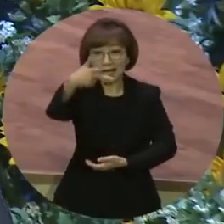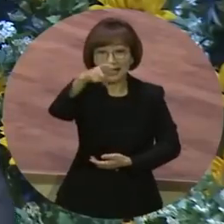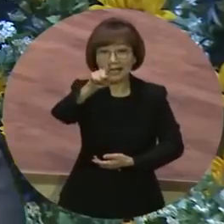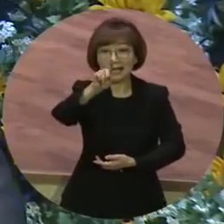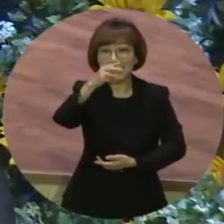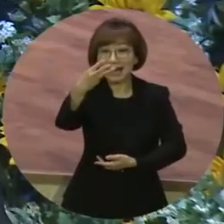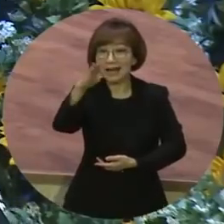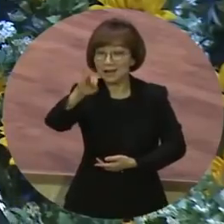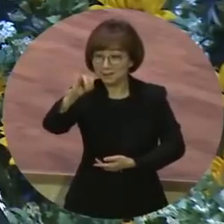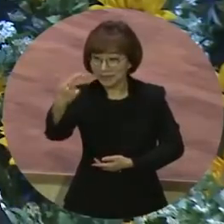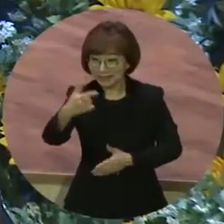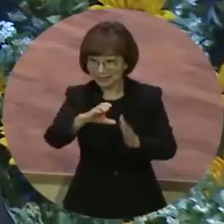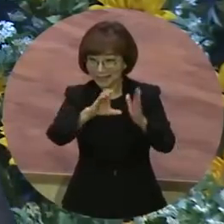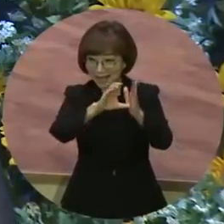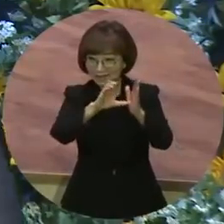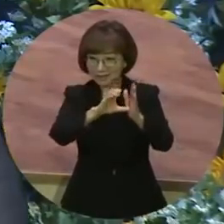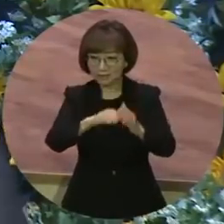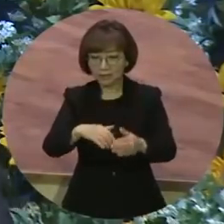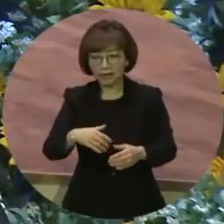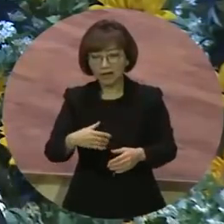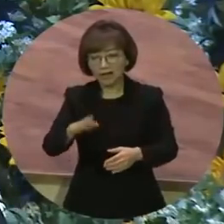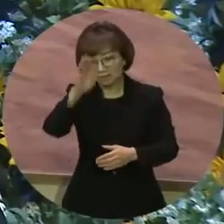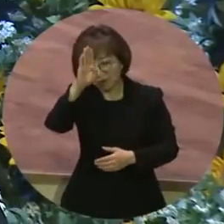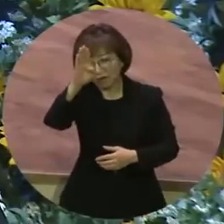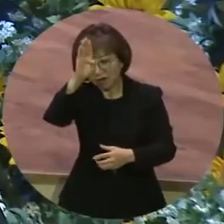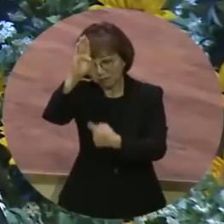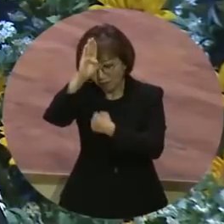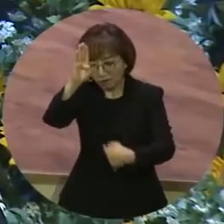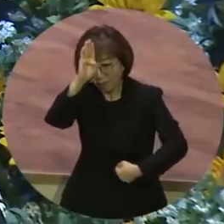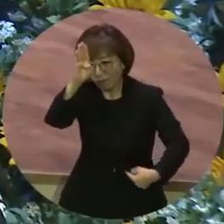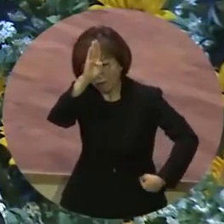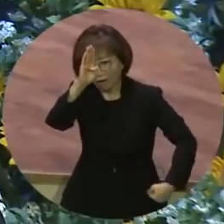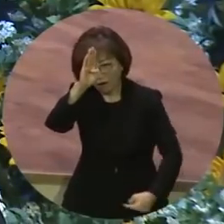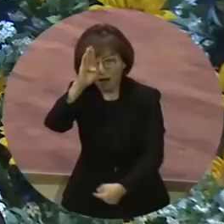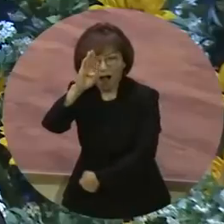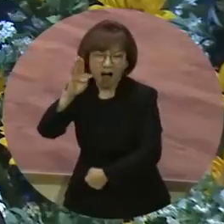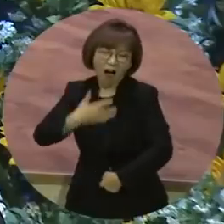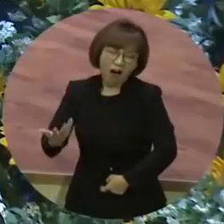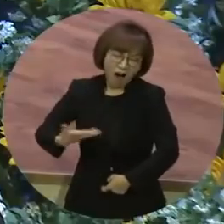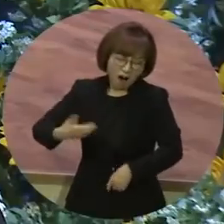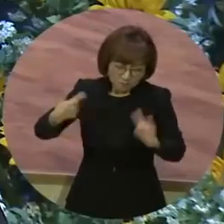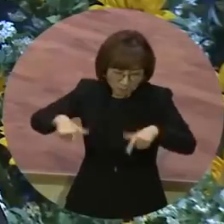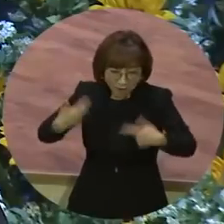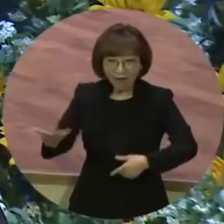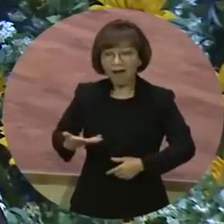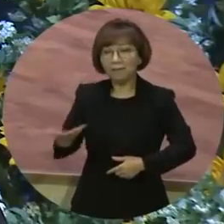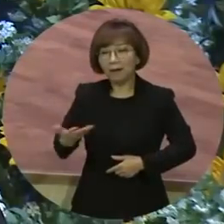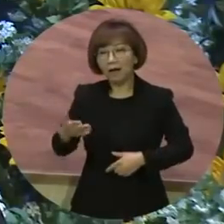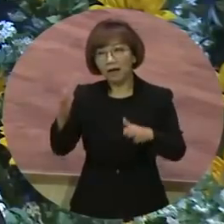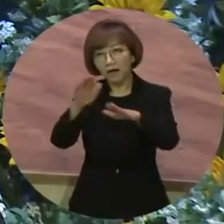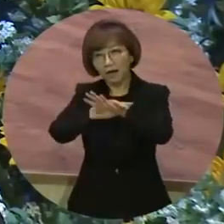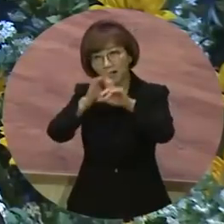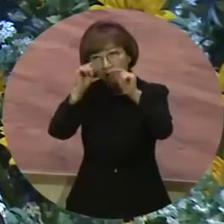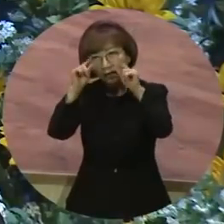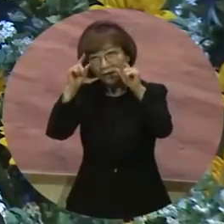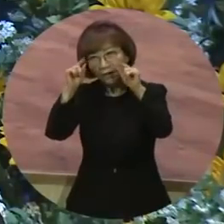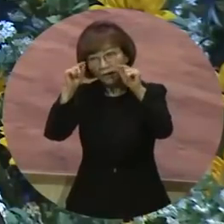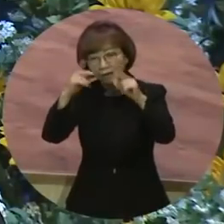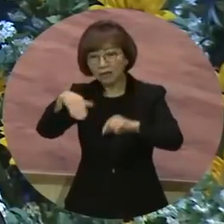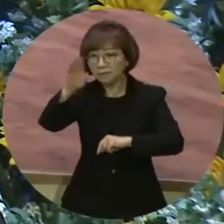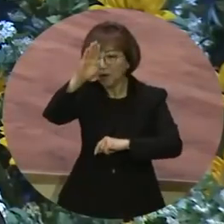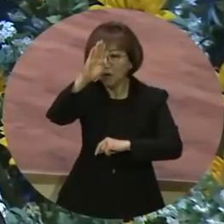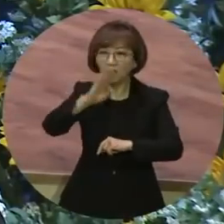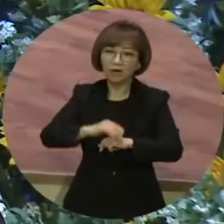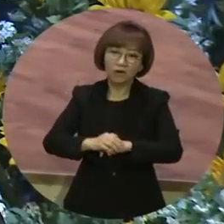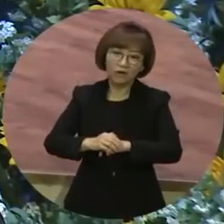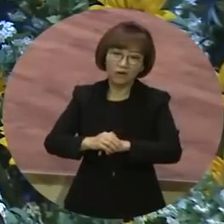종합병원이었어요. 얼마나 병이 많았던지 이 요한 칼빈은 말이에요. 너무 아파가지고 몸이 아파요. 잠을 못 자니까 요한 이